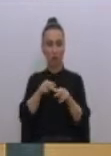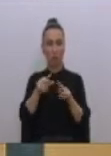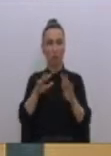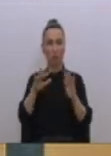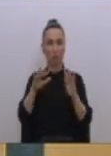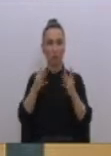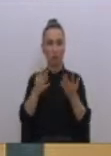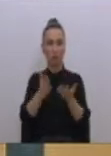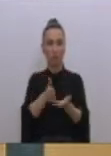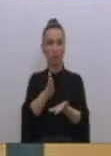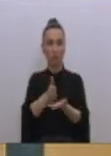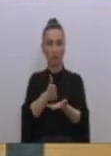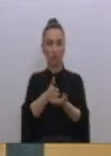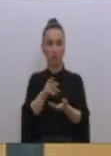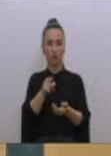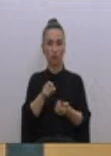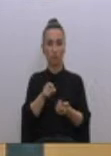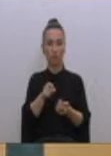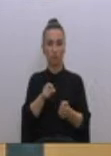ამ შემთხვევაში